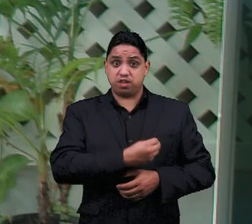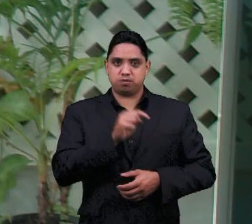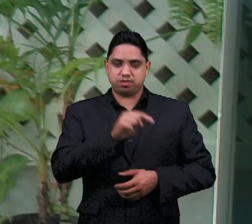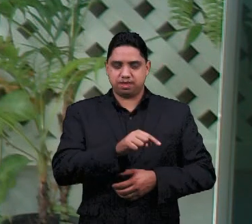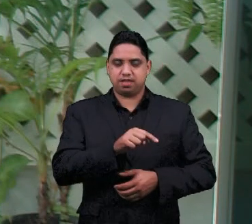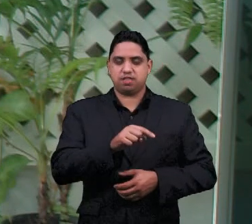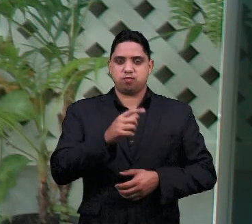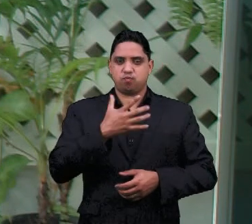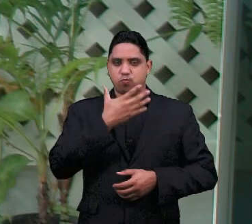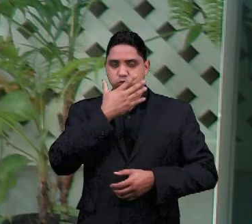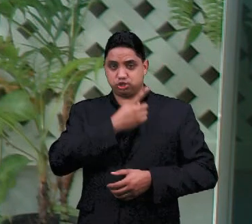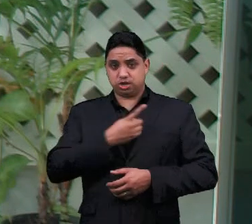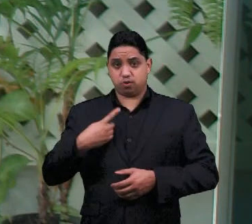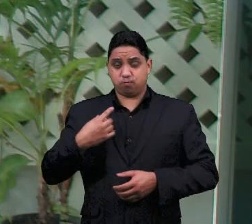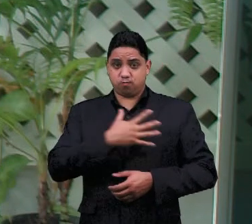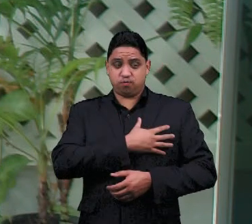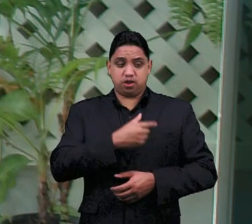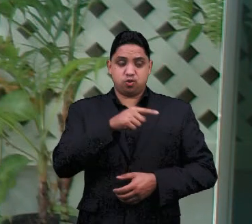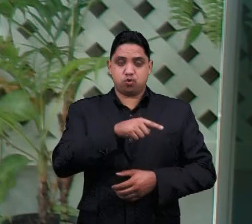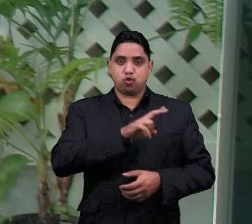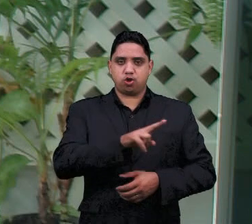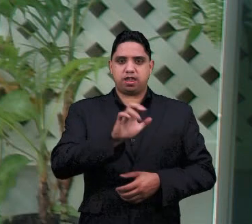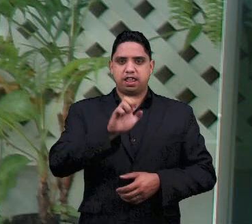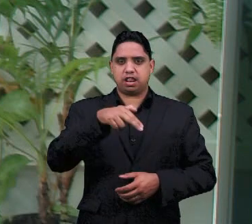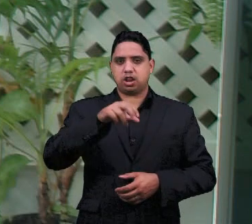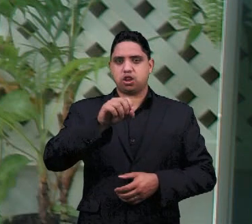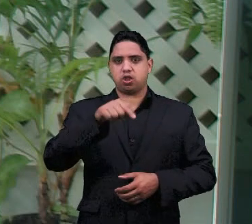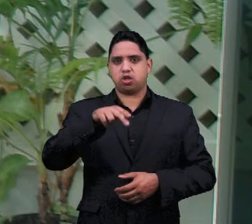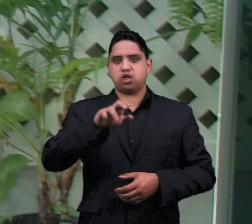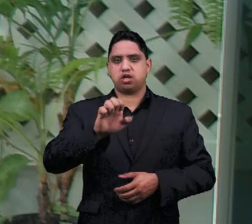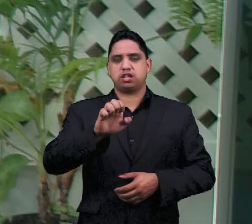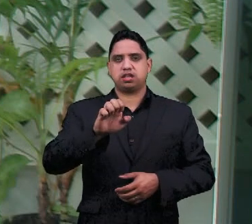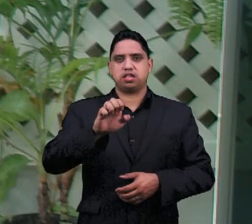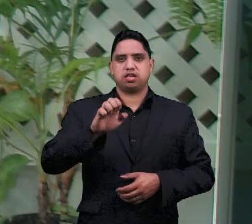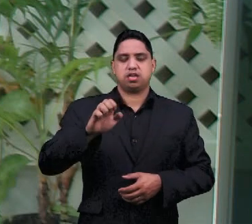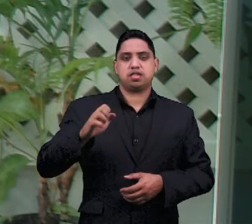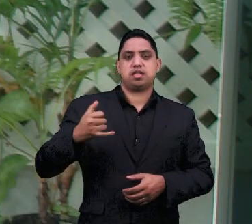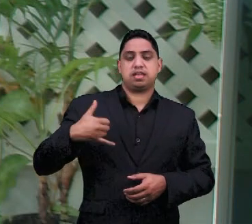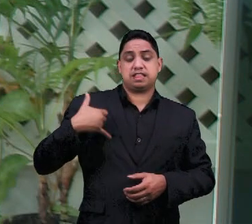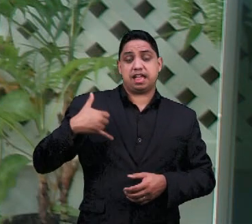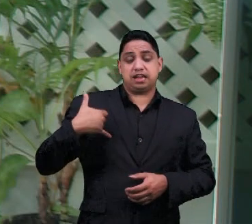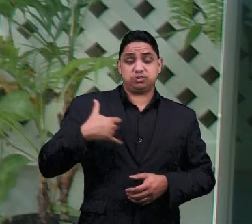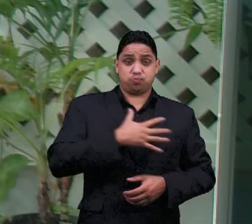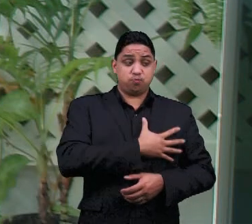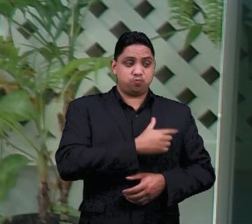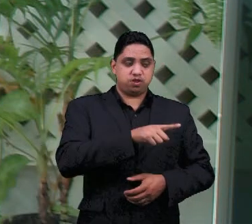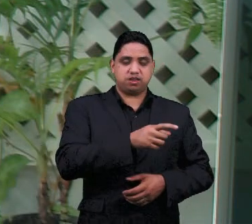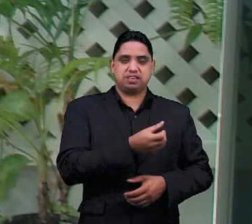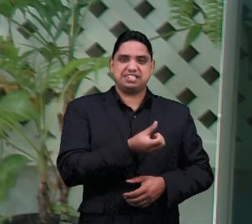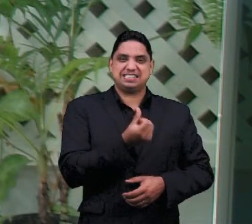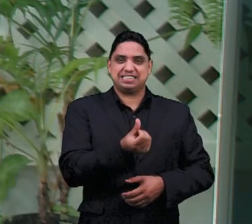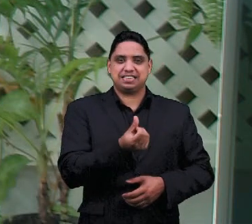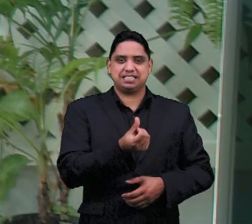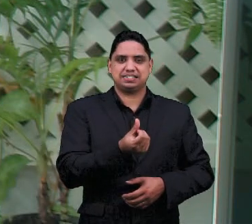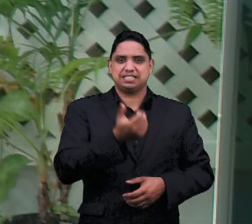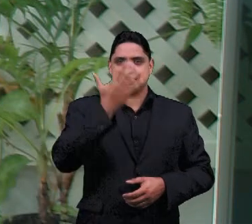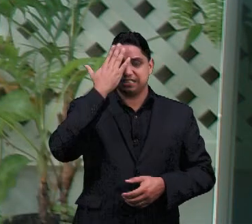L'enfant de 6 ans, j'ai cité son cas. Il dit,